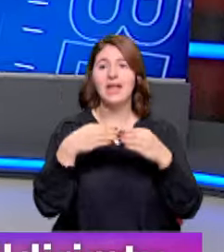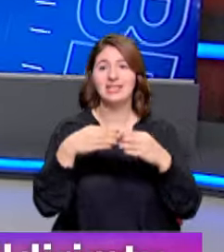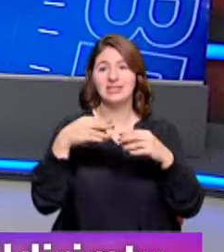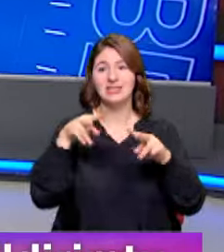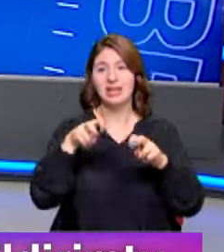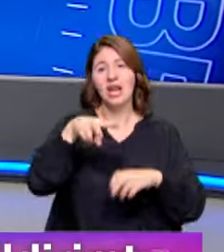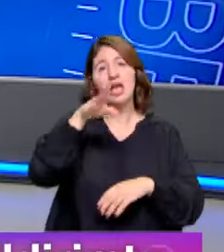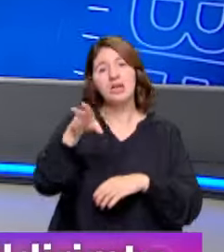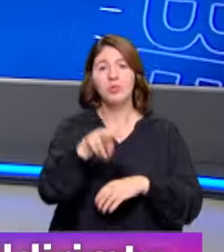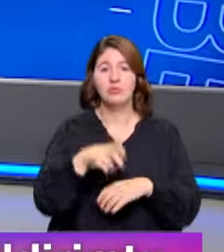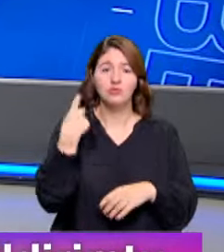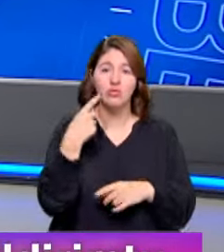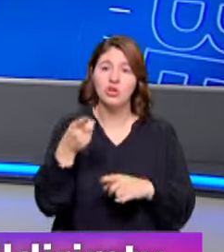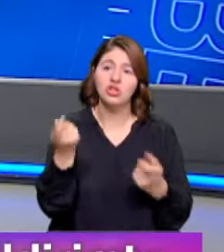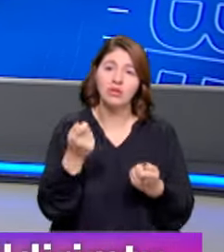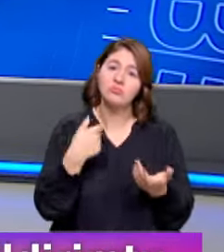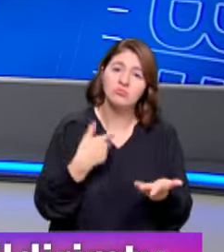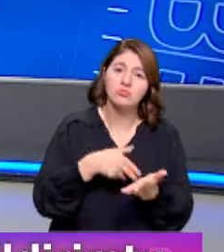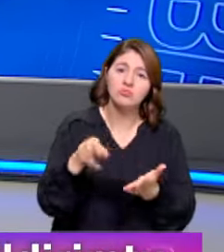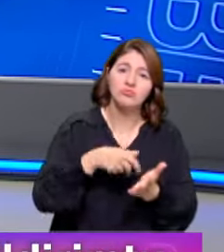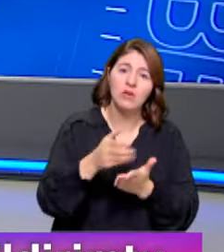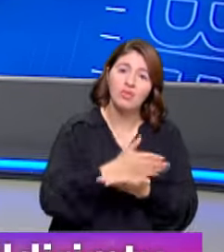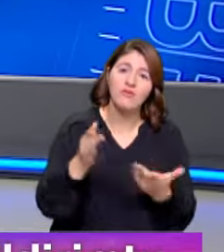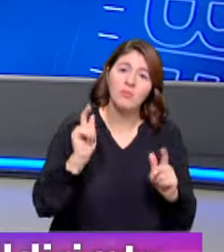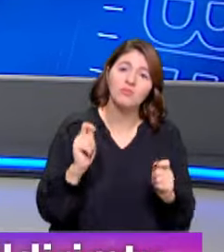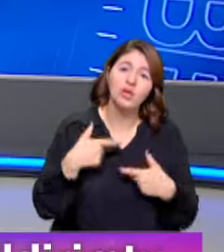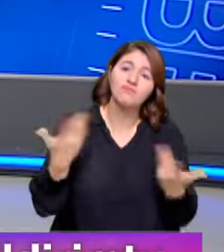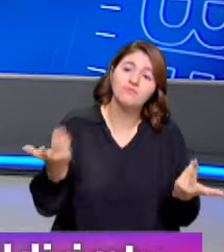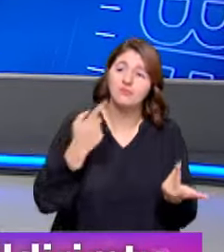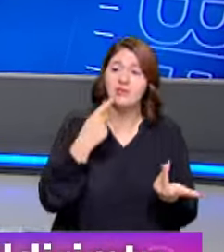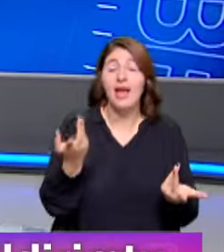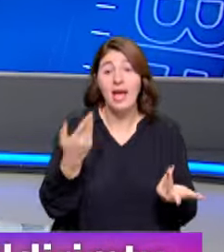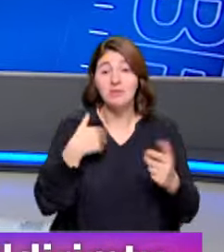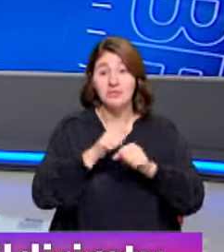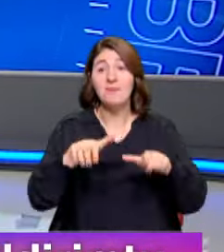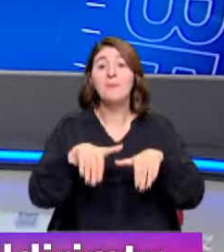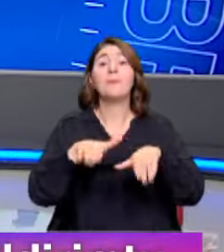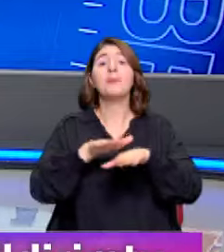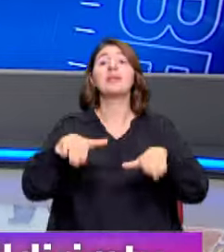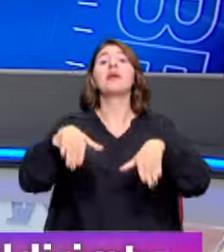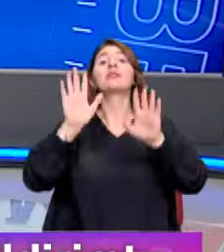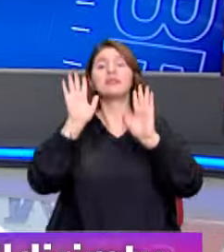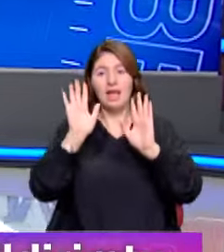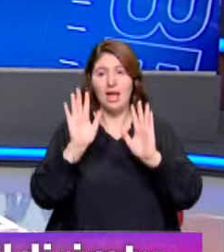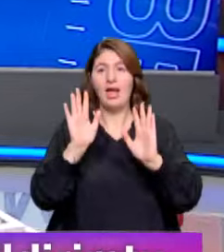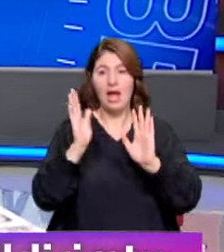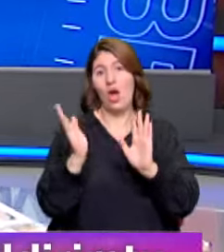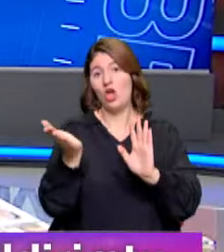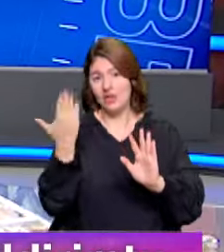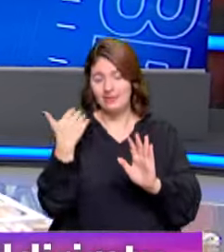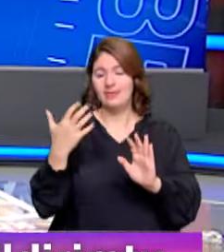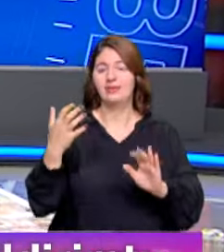gidip oturmayı düşünüyorum ve oradan işlerimi yürütmeye gayret edeceğim dedi. Eğer yayınımız bitmeden